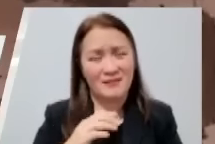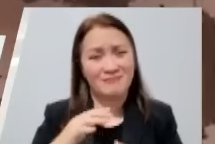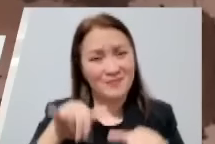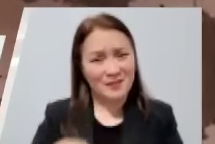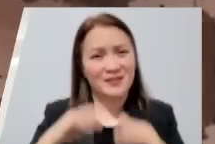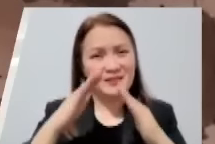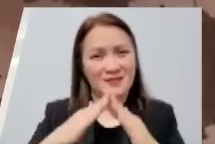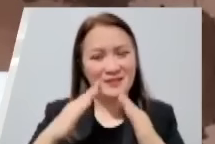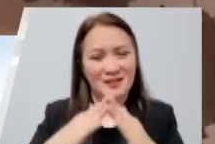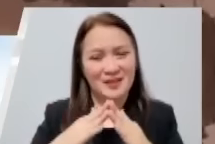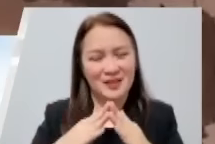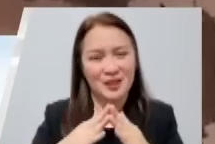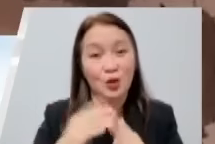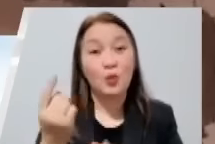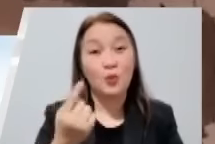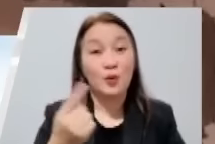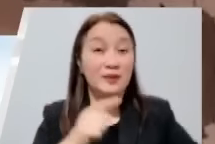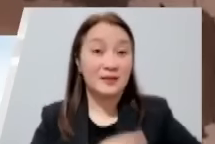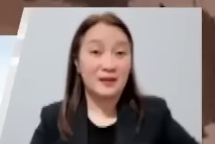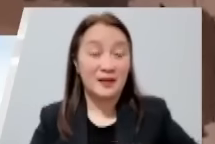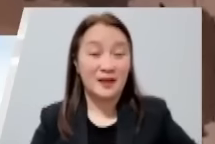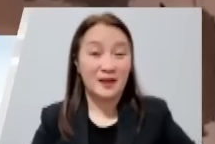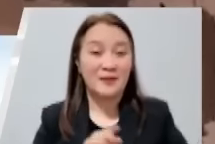time ko to spend my time with my family, with my friends. Doon lang kami nagkakaroon ng bonding. Si Isabel